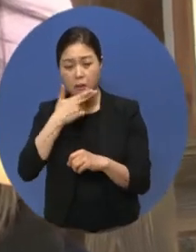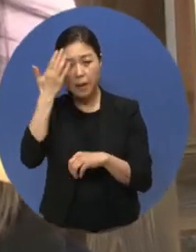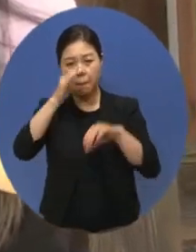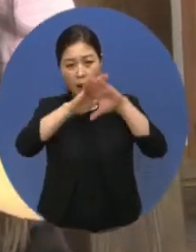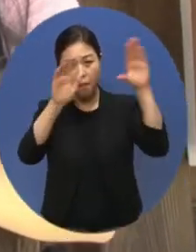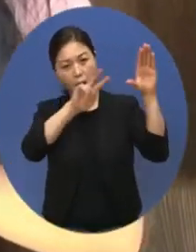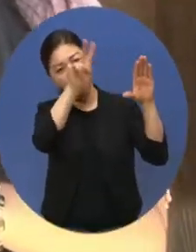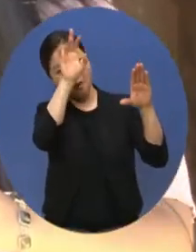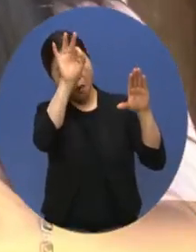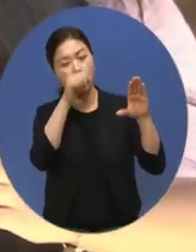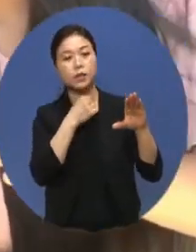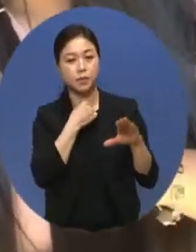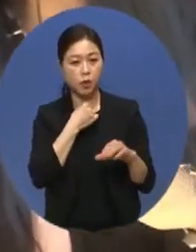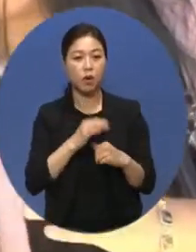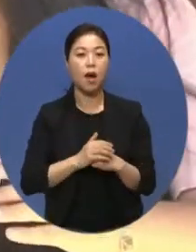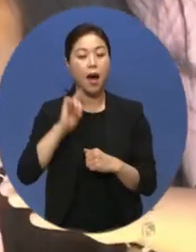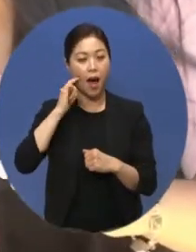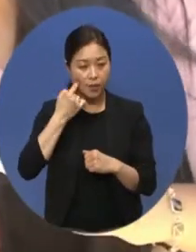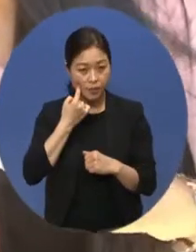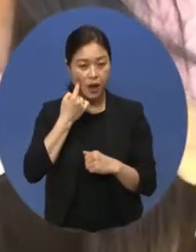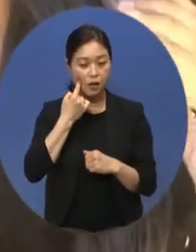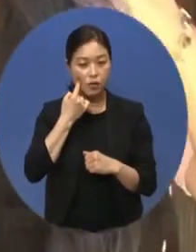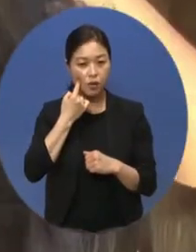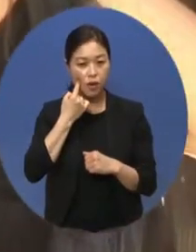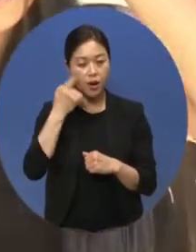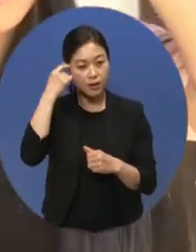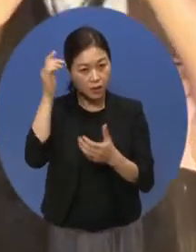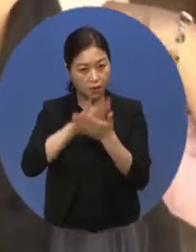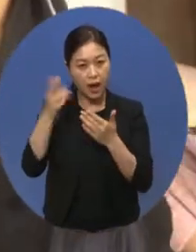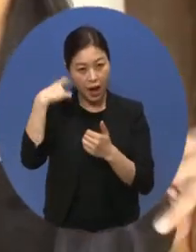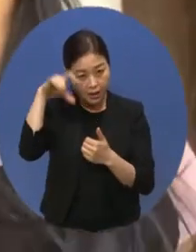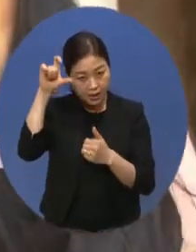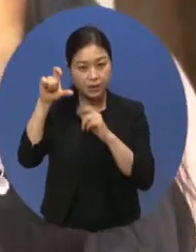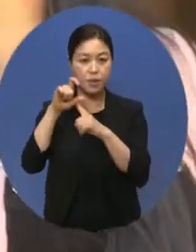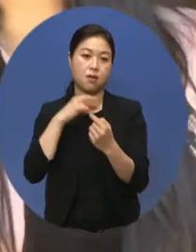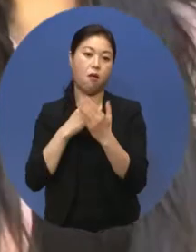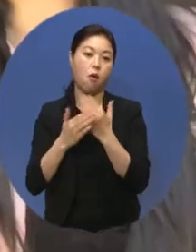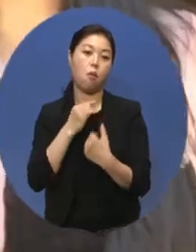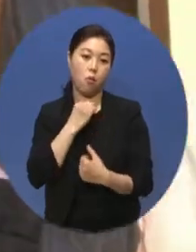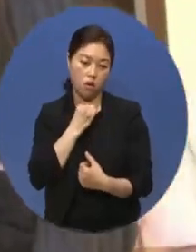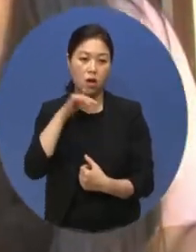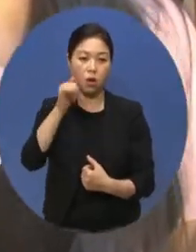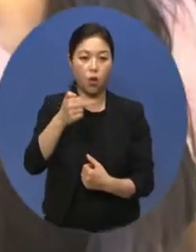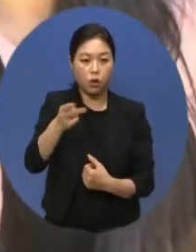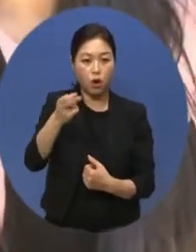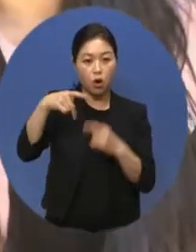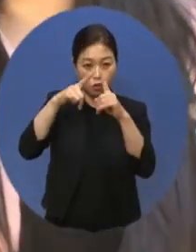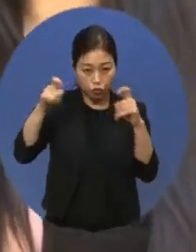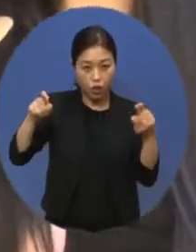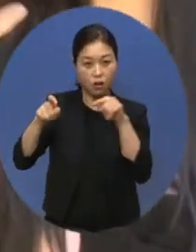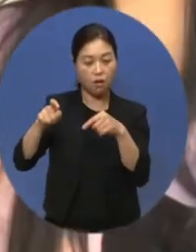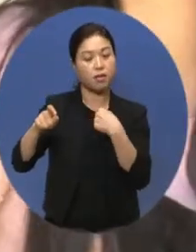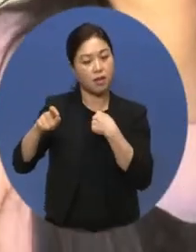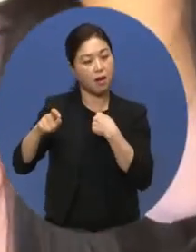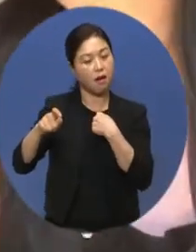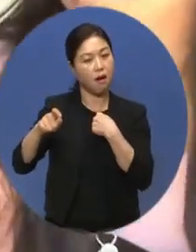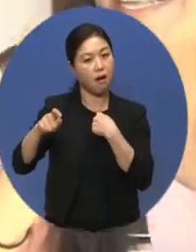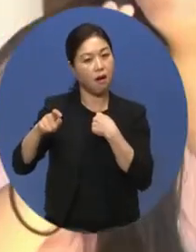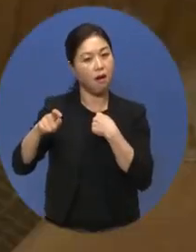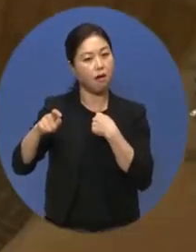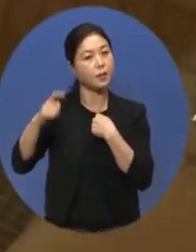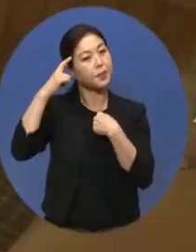싶고 아름다운 산뜻한 아침을 맞이하고 싶다. 고려궁이 그런 곳이다. 호텔룸을 둘러본